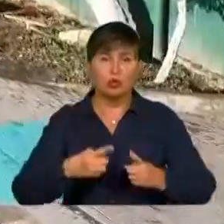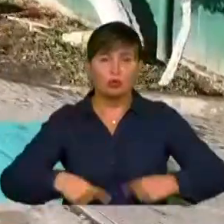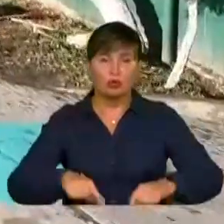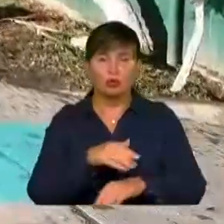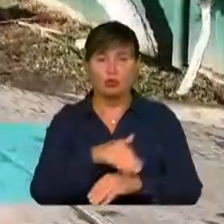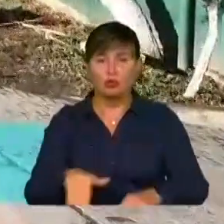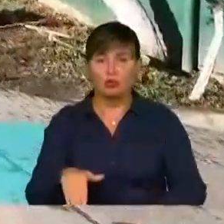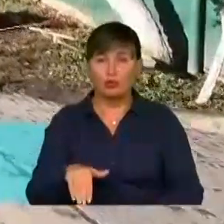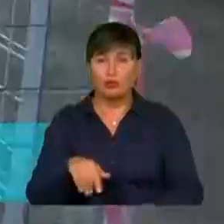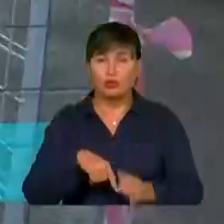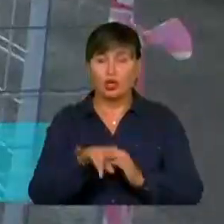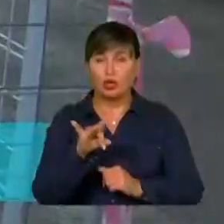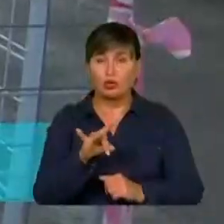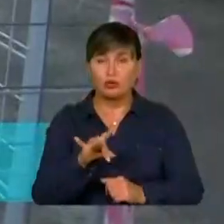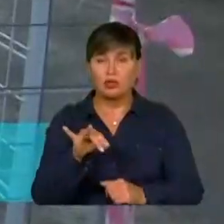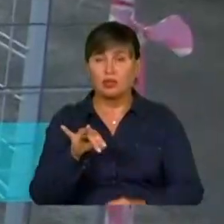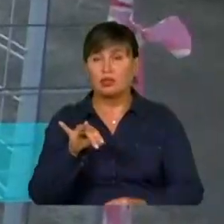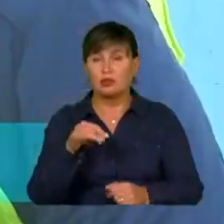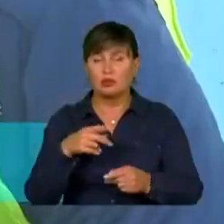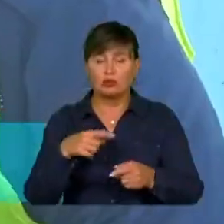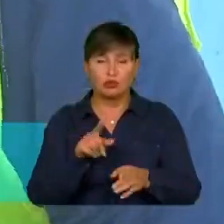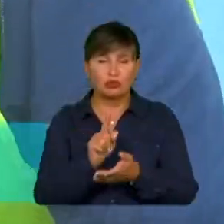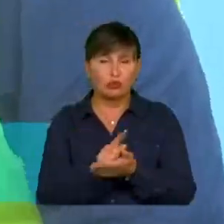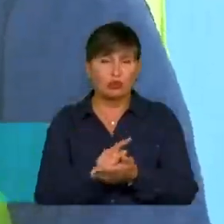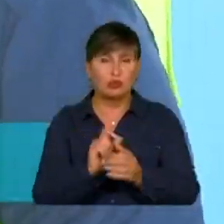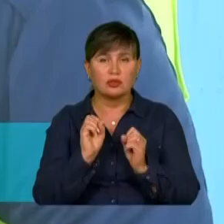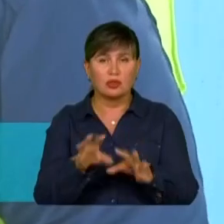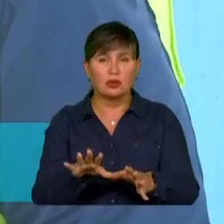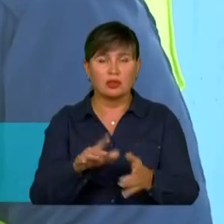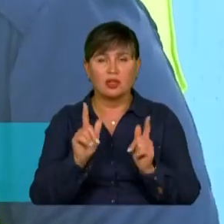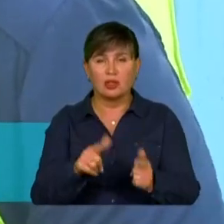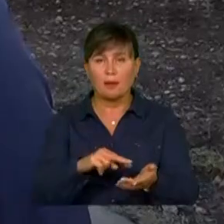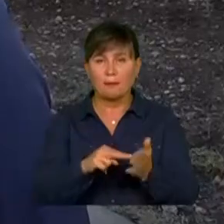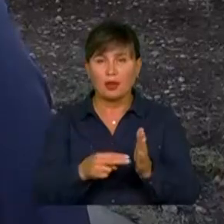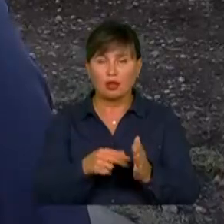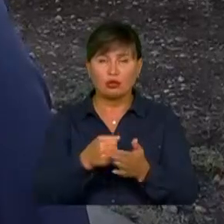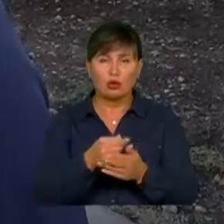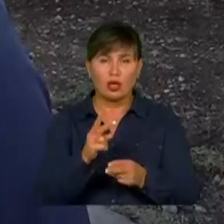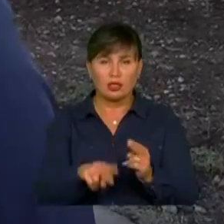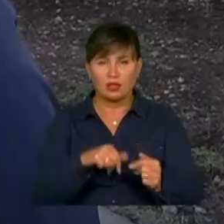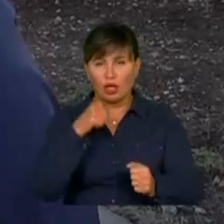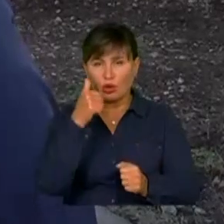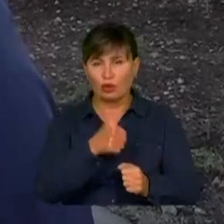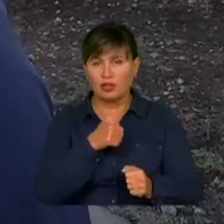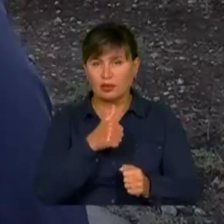улице Таукихана, Разбакиева и Терме подрядчик должен сдать согласно плану до конца этого года. Канализация желелерін салып жатырмыз.